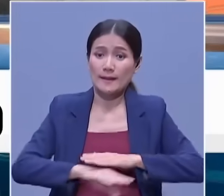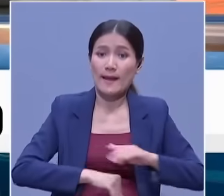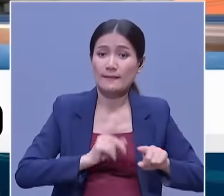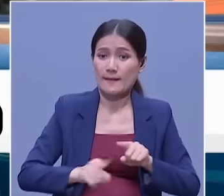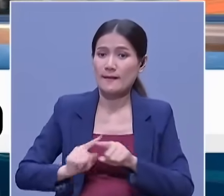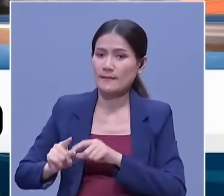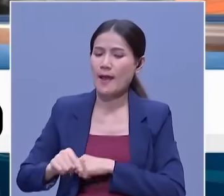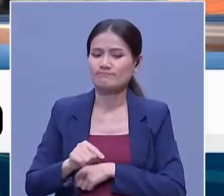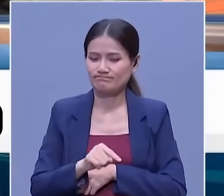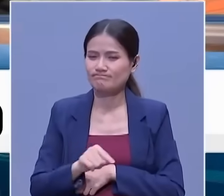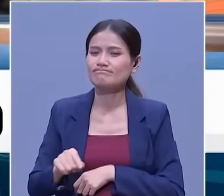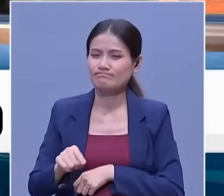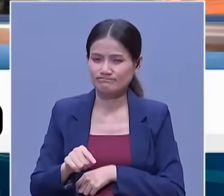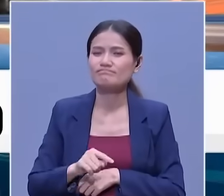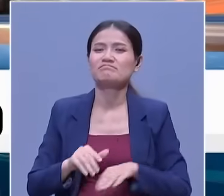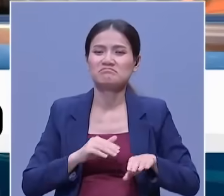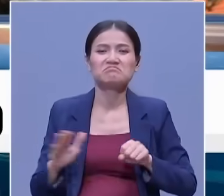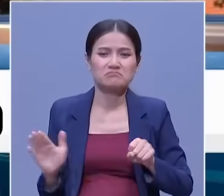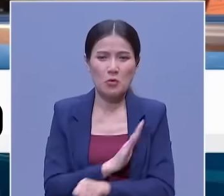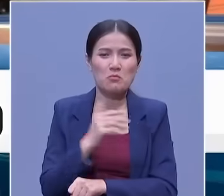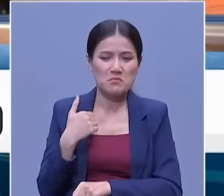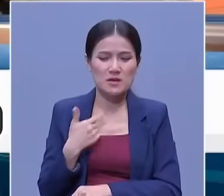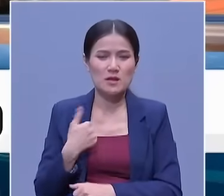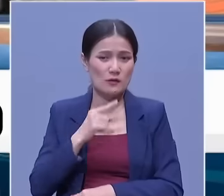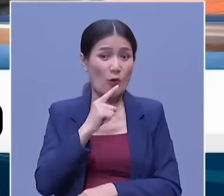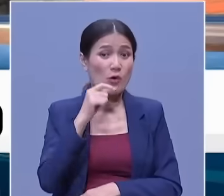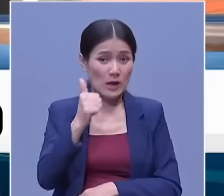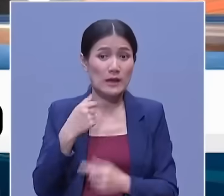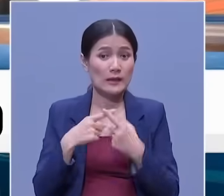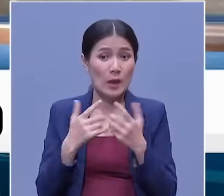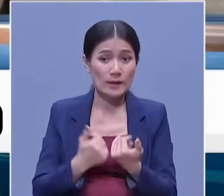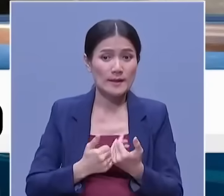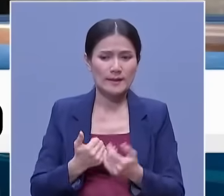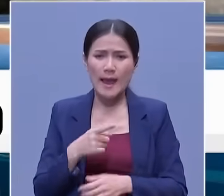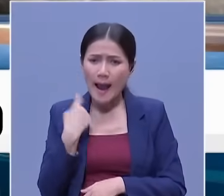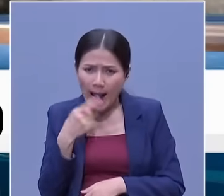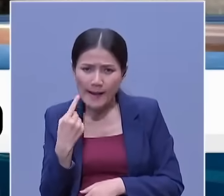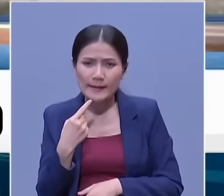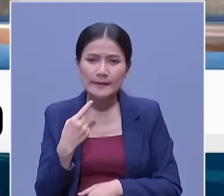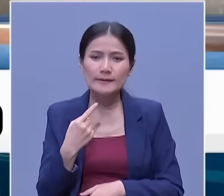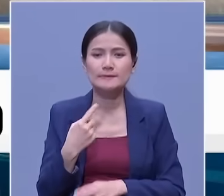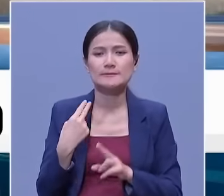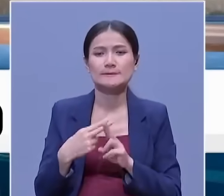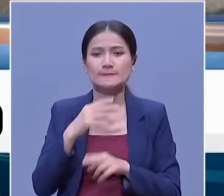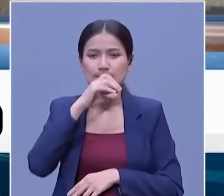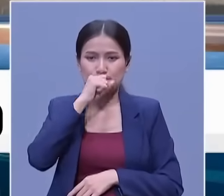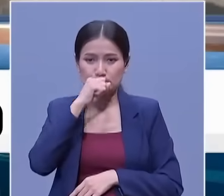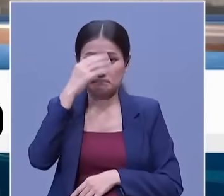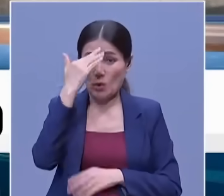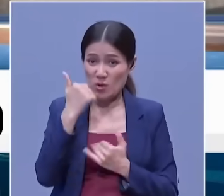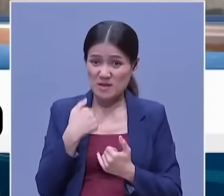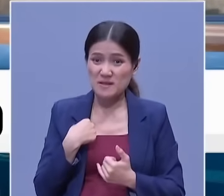เชื่อมโยงชัดเจนเพียงพอที่จะดำเนินคดีได้แต่ยังไม่ขอเปิดเผยว่าเป็นใครเพราะตอนนี้มีความเกี่ยวข้องหลาย